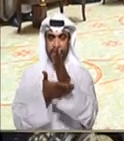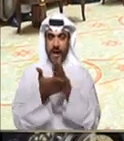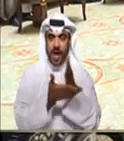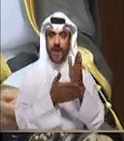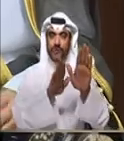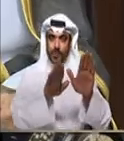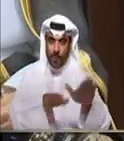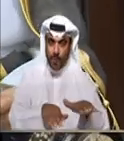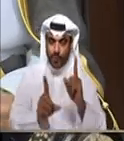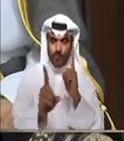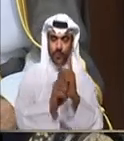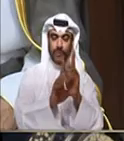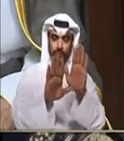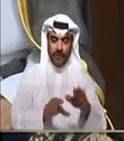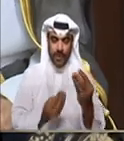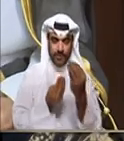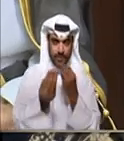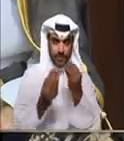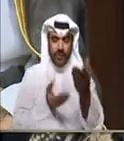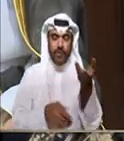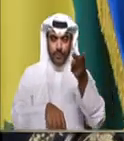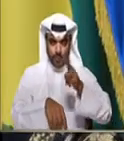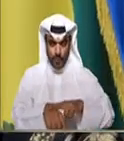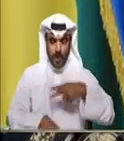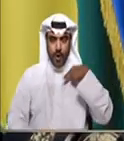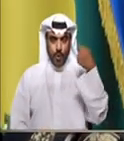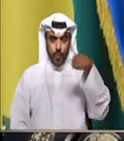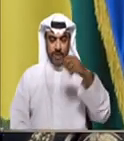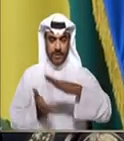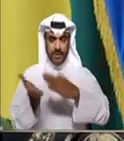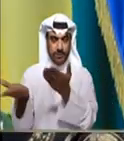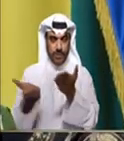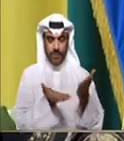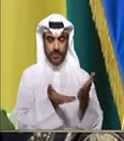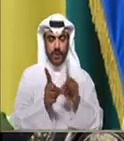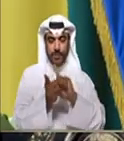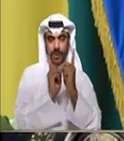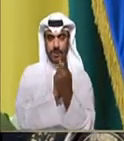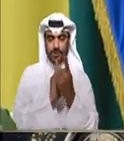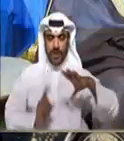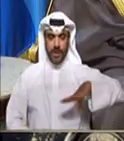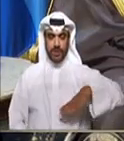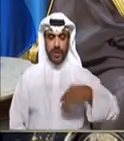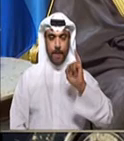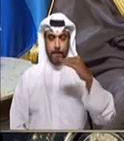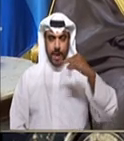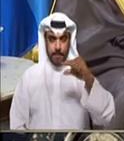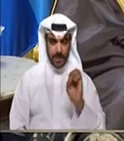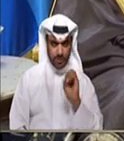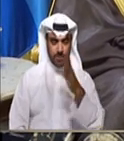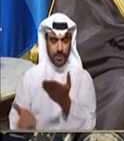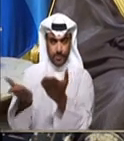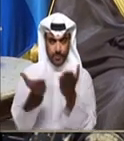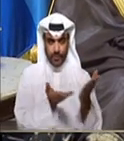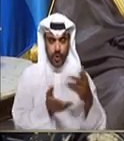الخارجية الشيخ صباح الخالد الحمد الصباح، ووزير شؤون الديوان الأميري بالإنابة الشيخ محمد عبد الله المبارك الصباح،